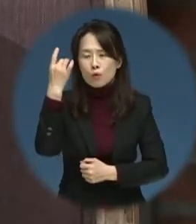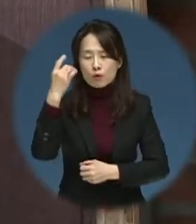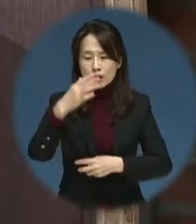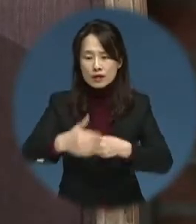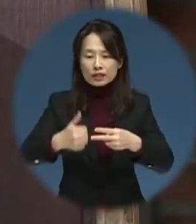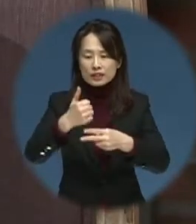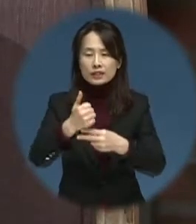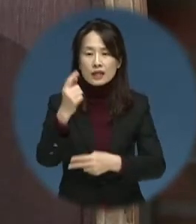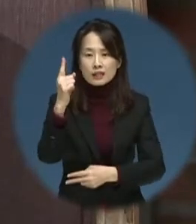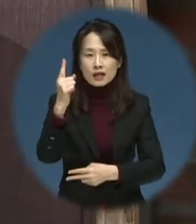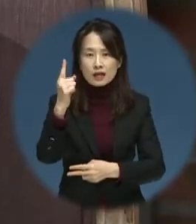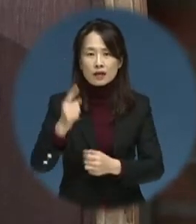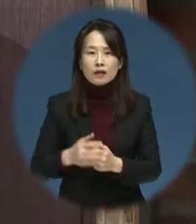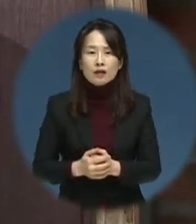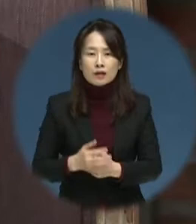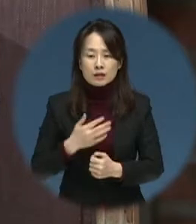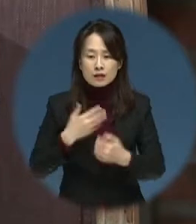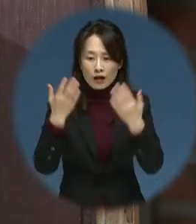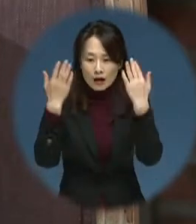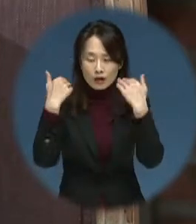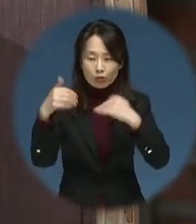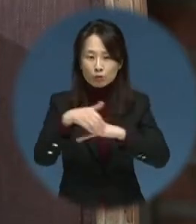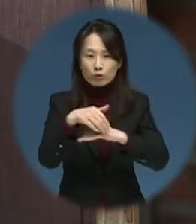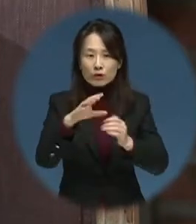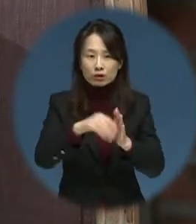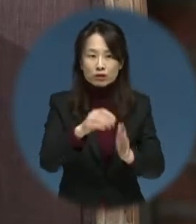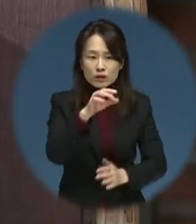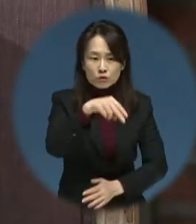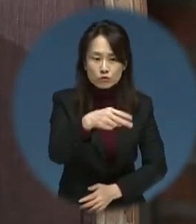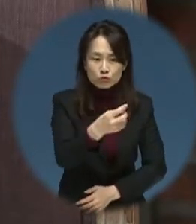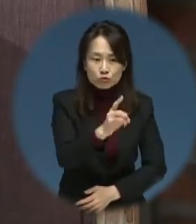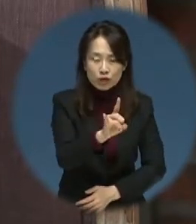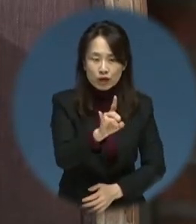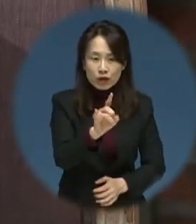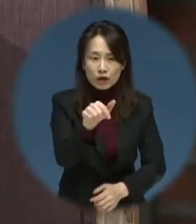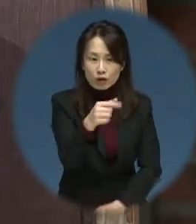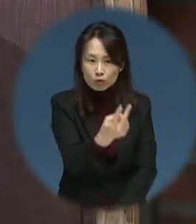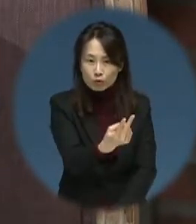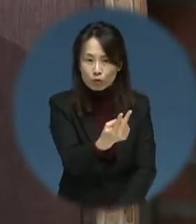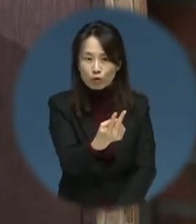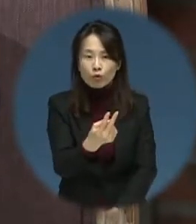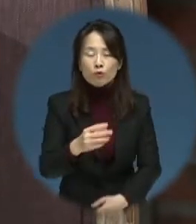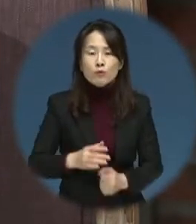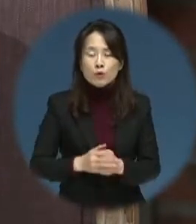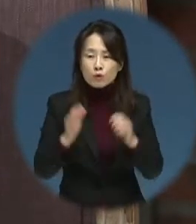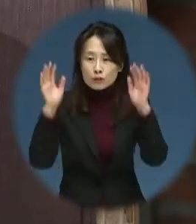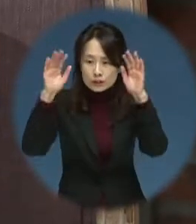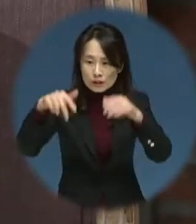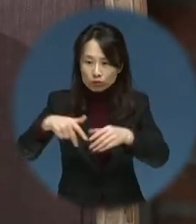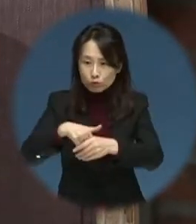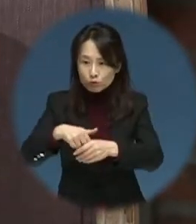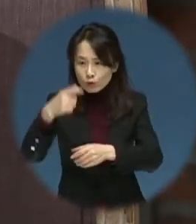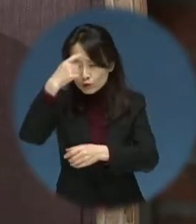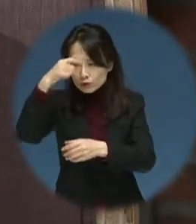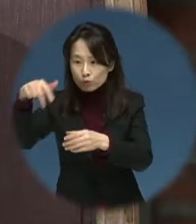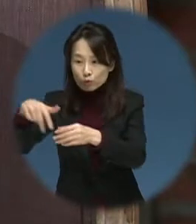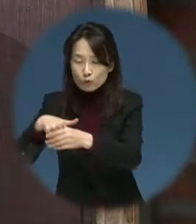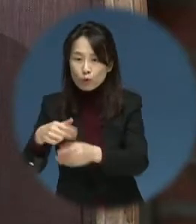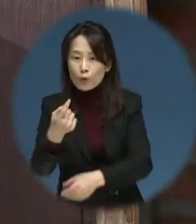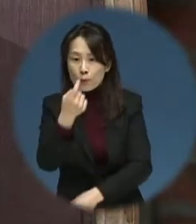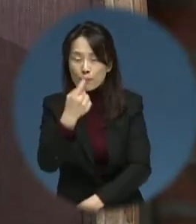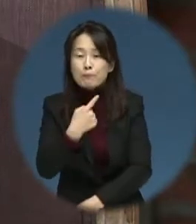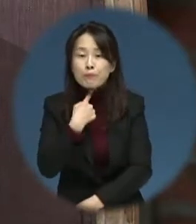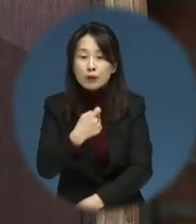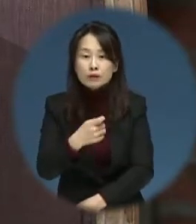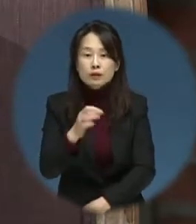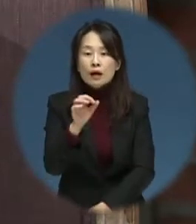또 우리 학교 다닐 때는 3대 일신교라고 유대교, 기독교, 이슬람교 이렇게 배워왔지 않습니까? 예, 예. 이제